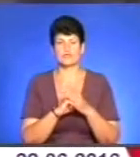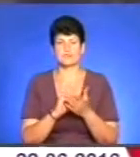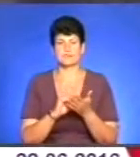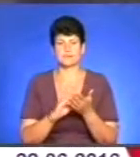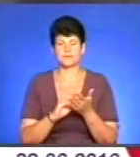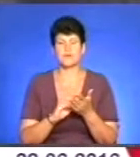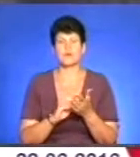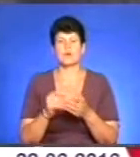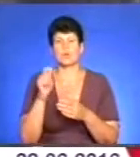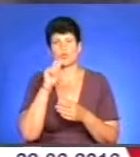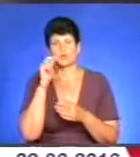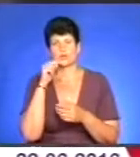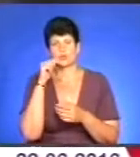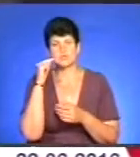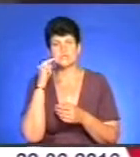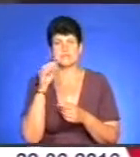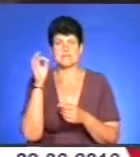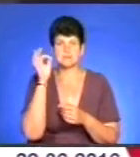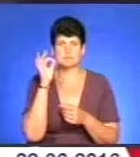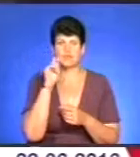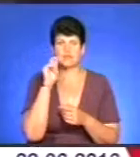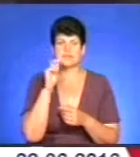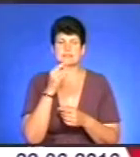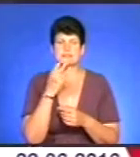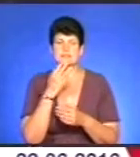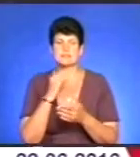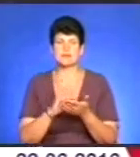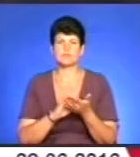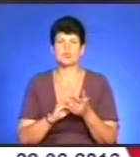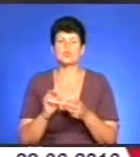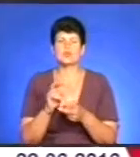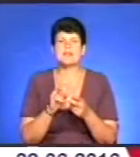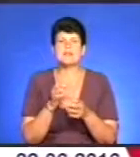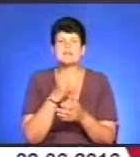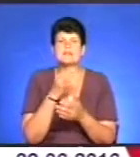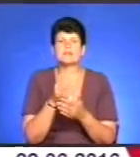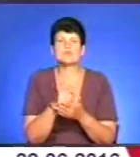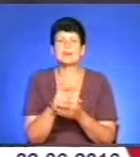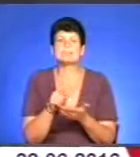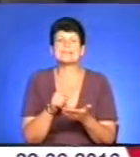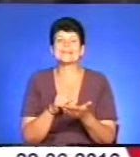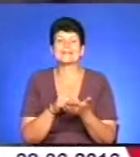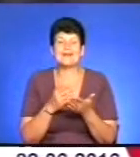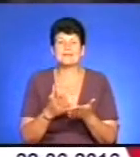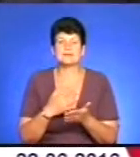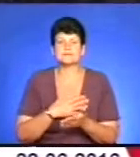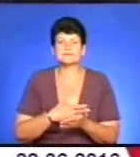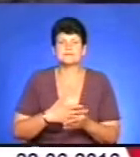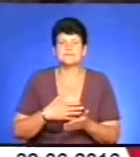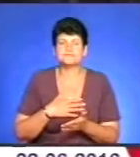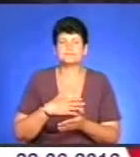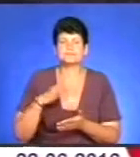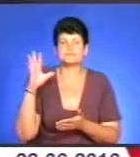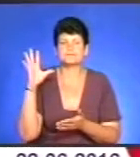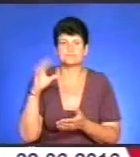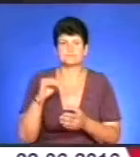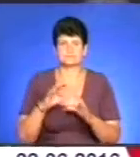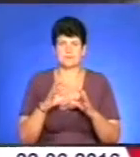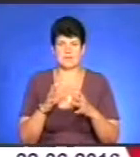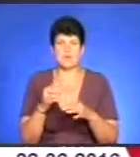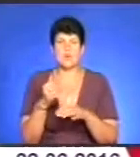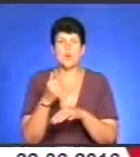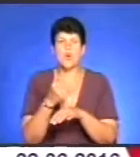Росії, Німеччини українські та іноземні автори видань шукали відповіді на питання, які турбують, мабуть, увесь світ. Та